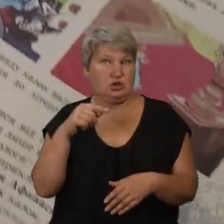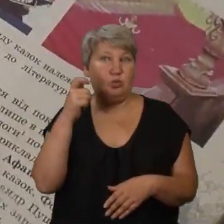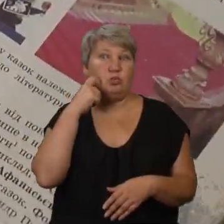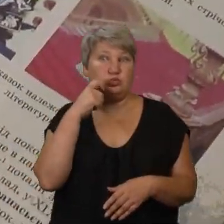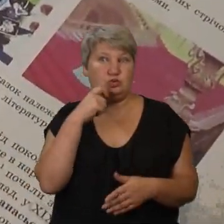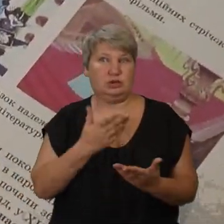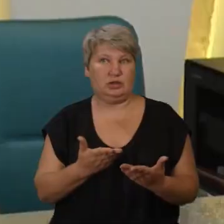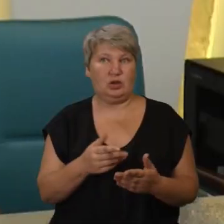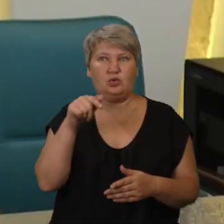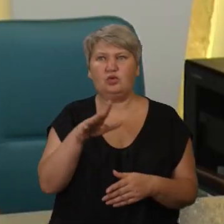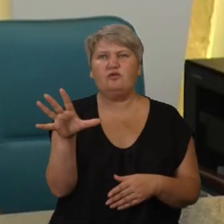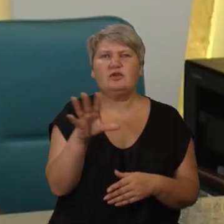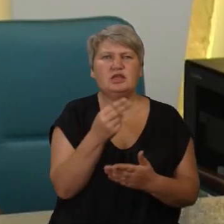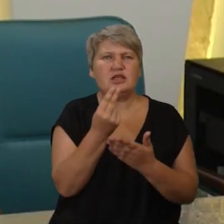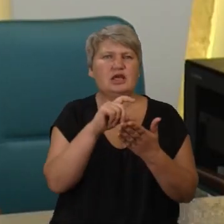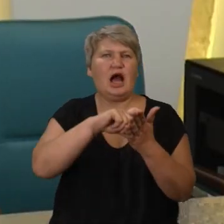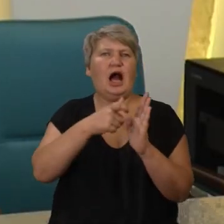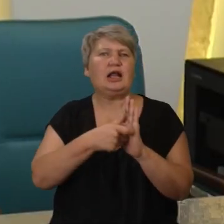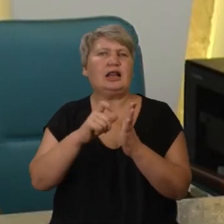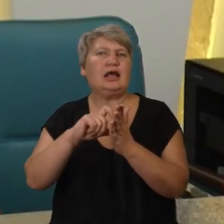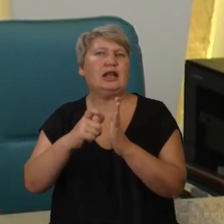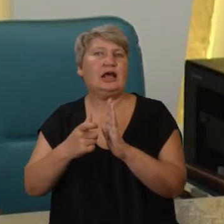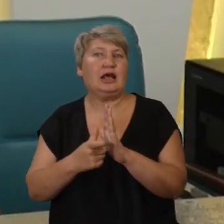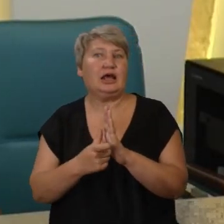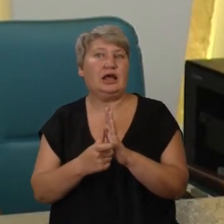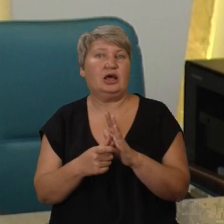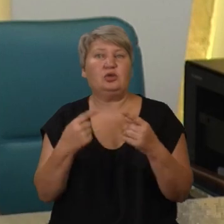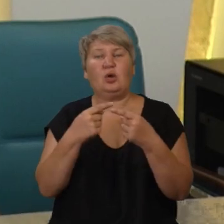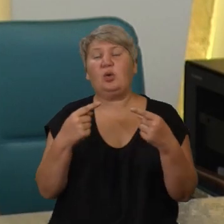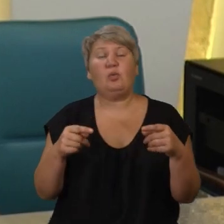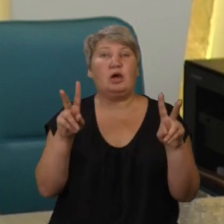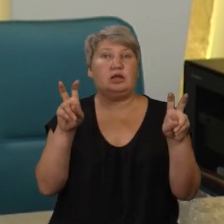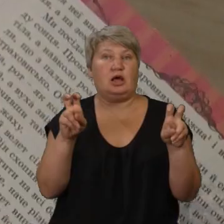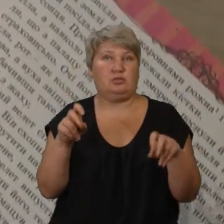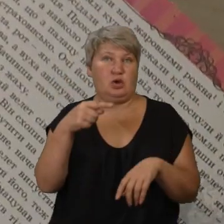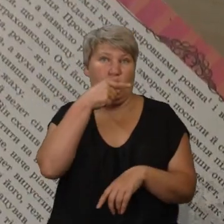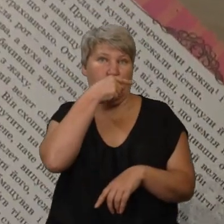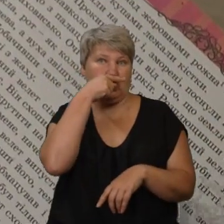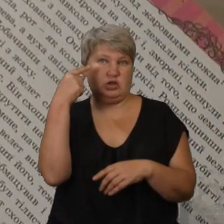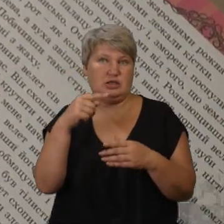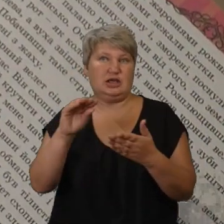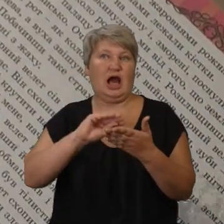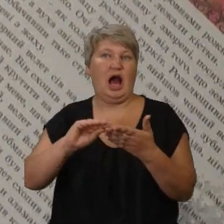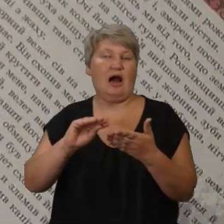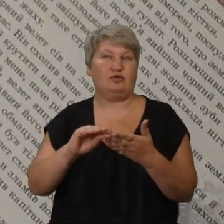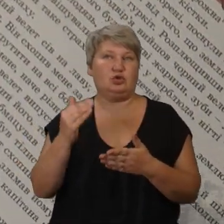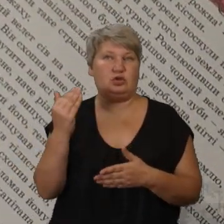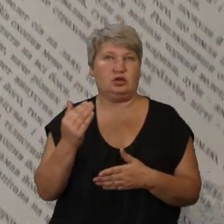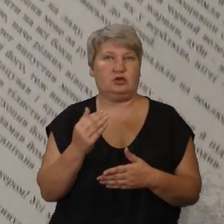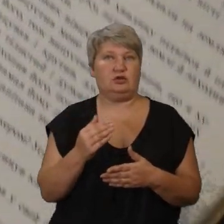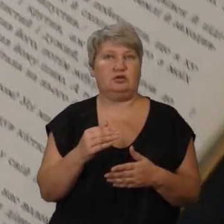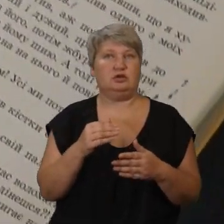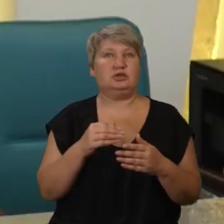усі картини без винятку до будь-якої теми російських авторів пише кадр з